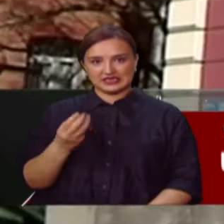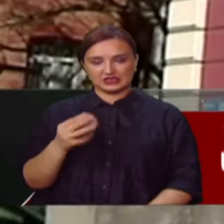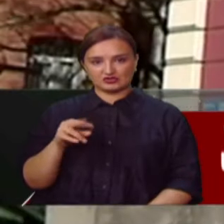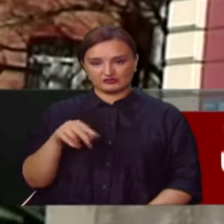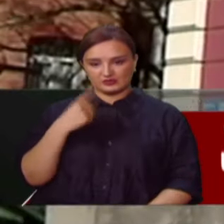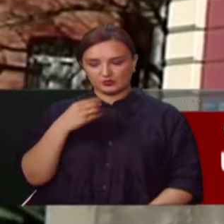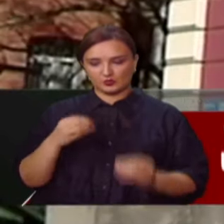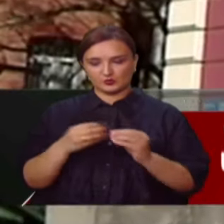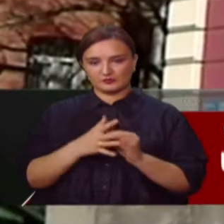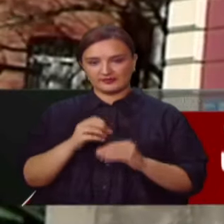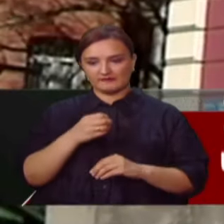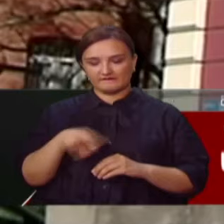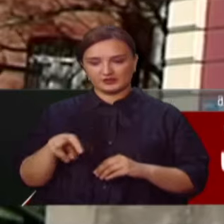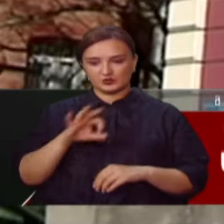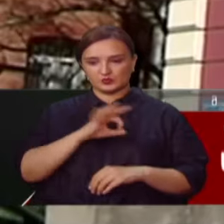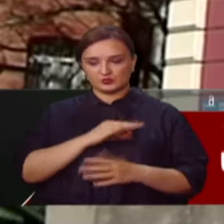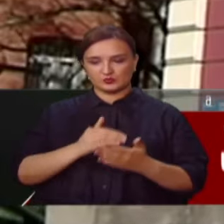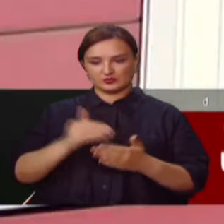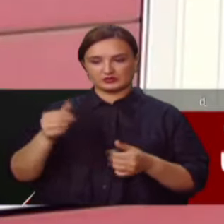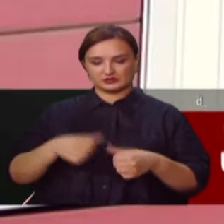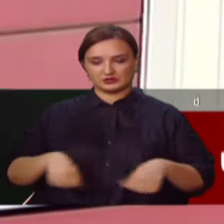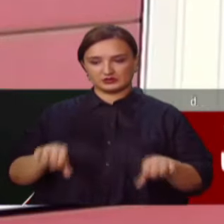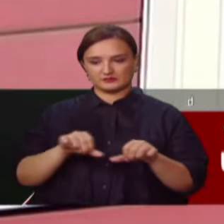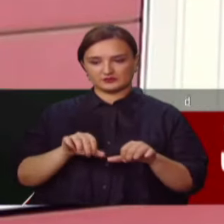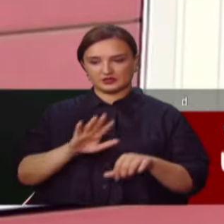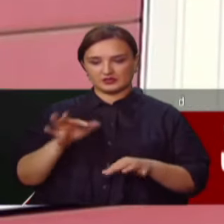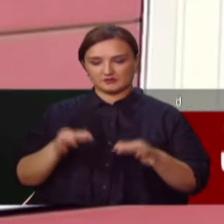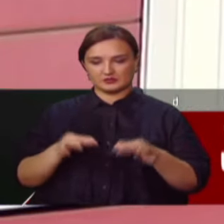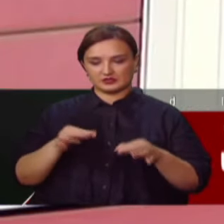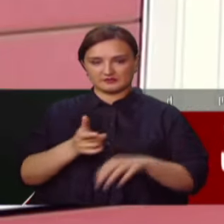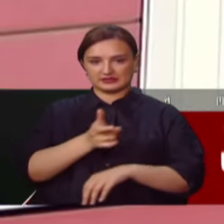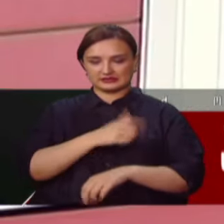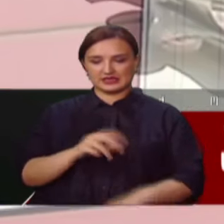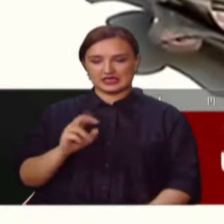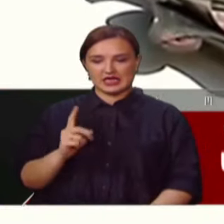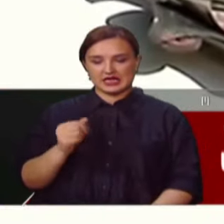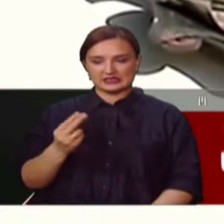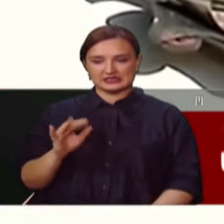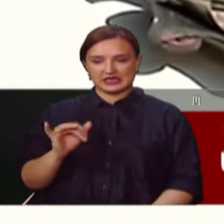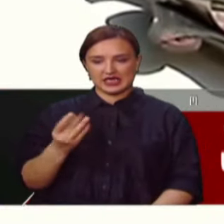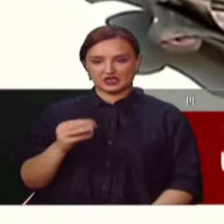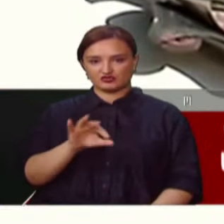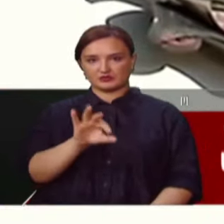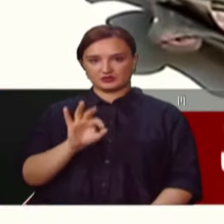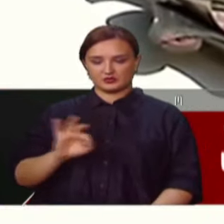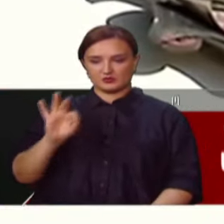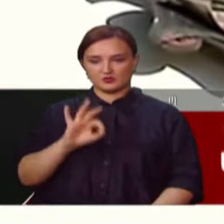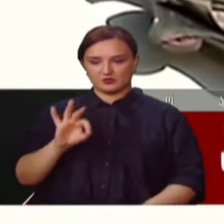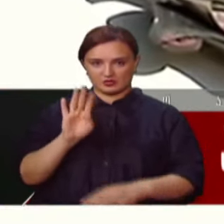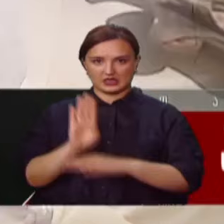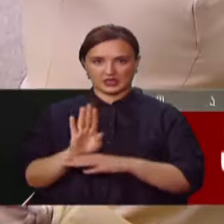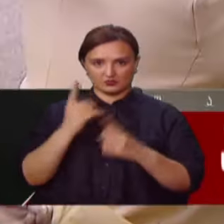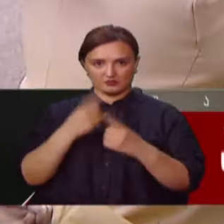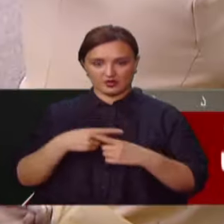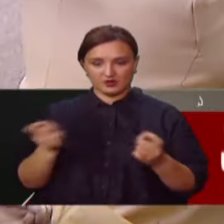და 15 ივლისს იუსტიციის უმაღლეს საბჭოში არამოსამართლე წევრად კახაციკარიშვილის დანიშნვის განკარგულება